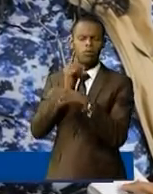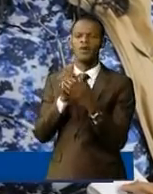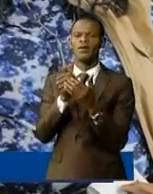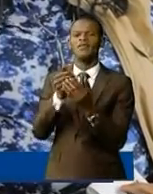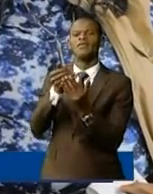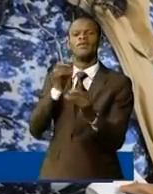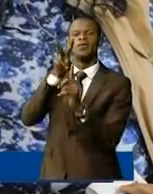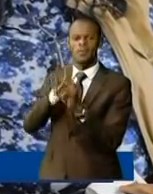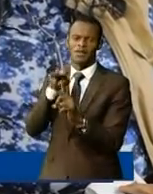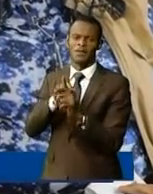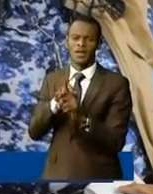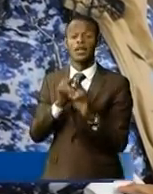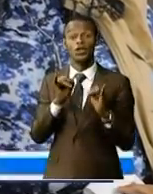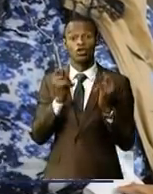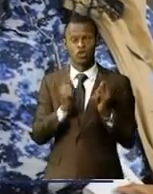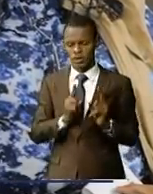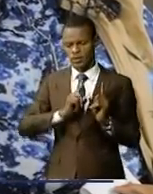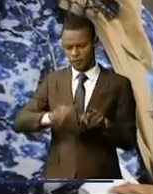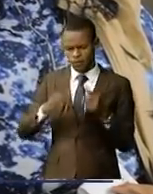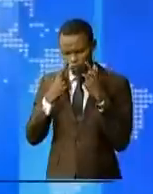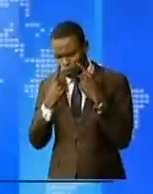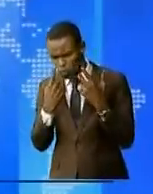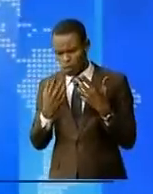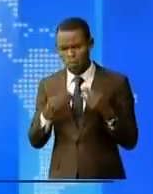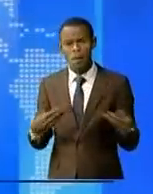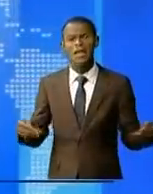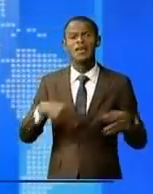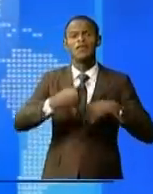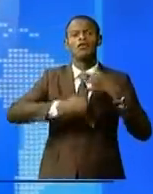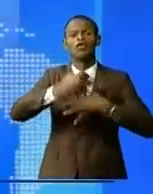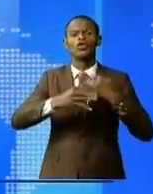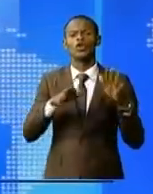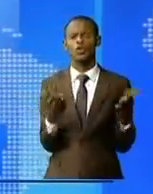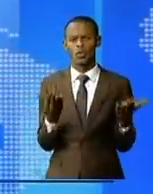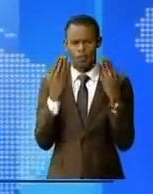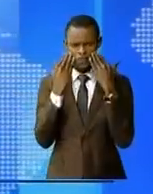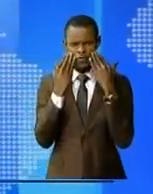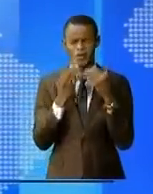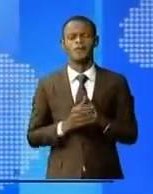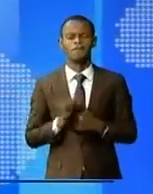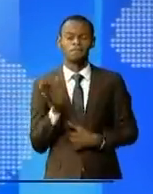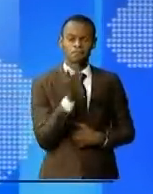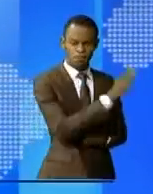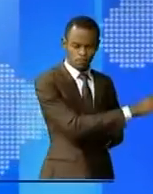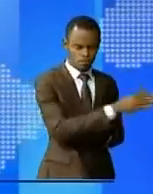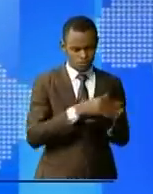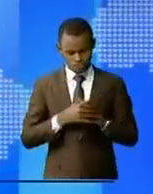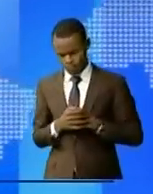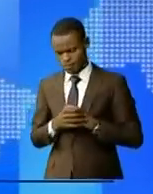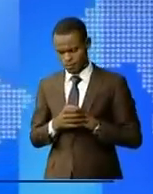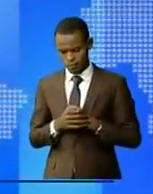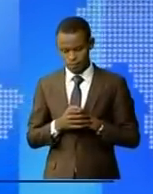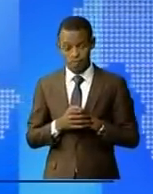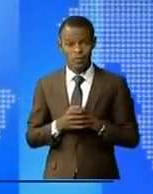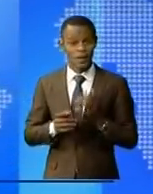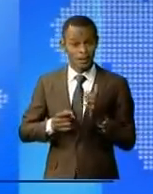les mécanismes de fonctionnement du dit système. La première et la plus importante banque de développement